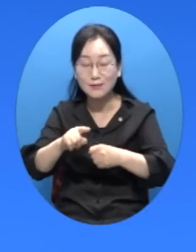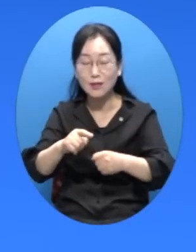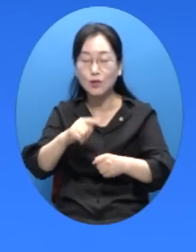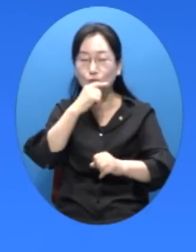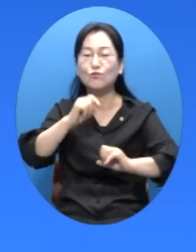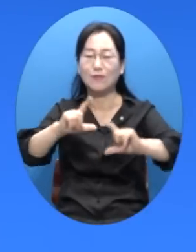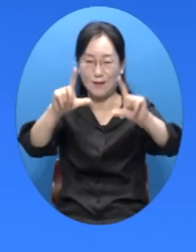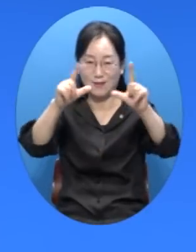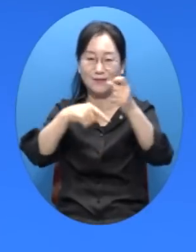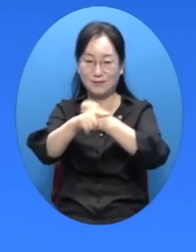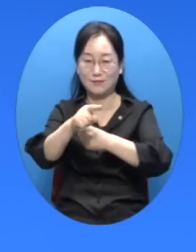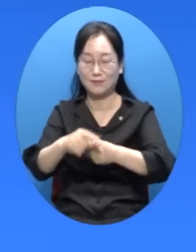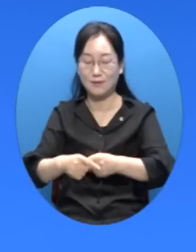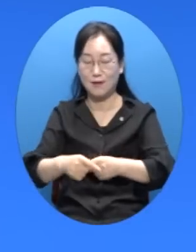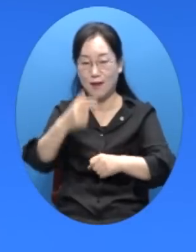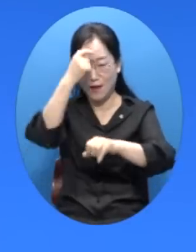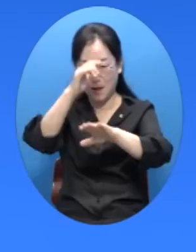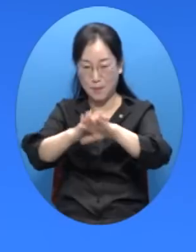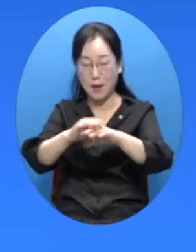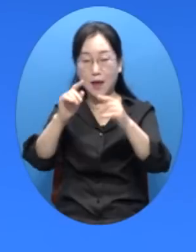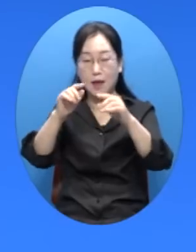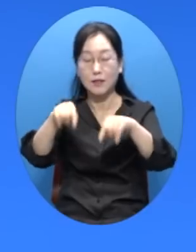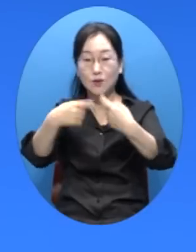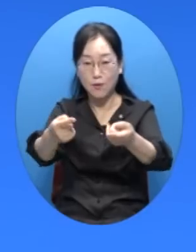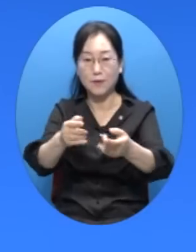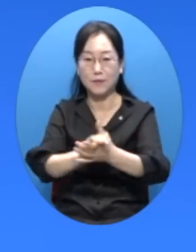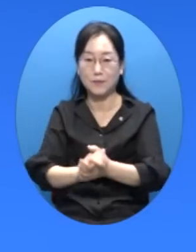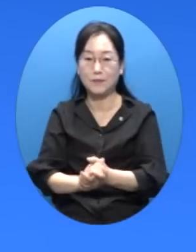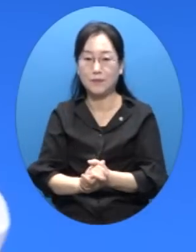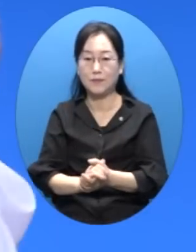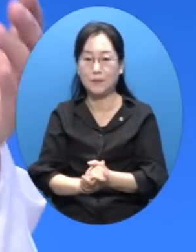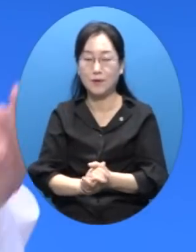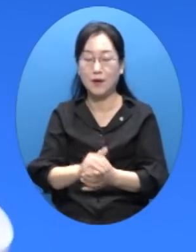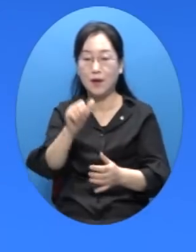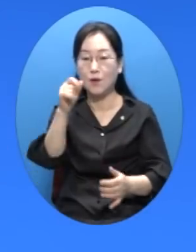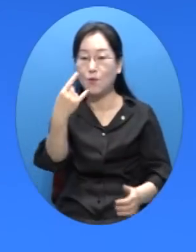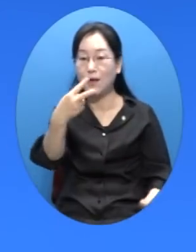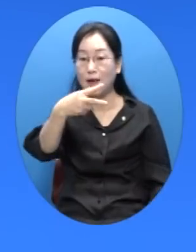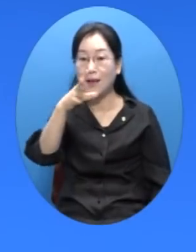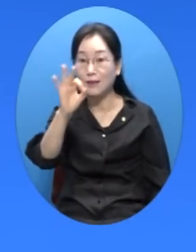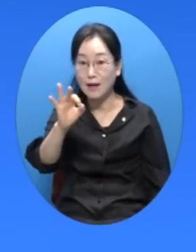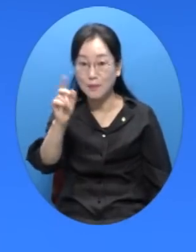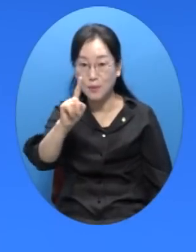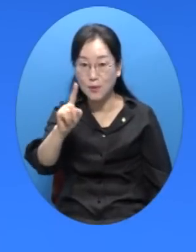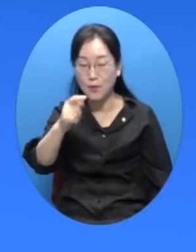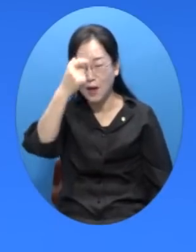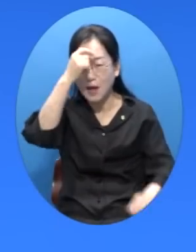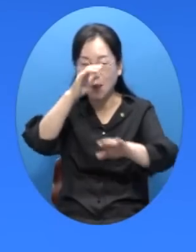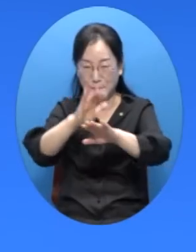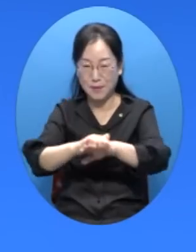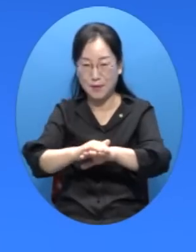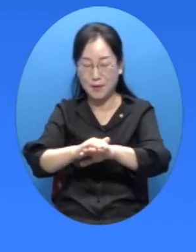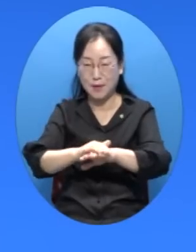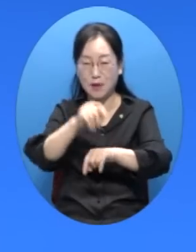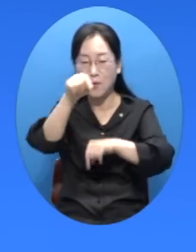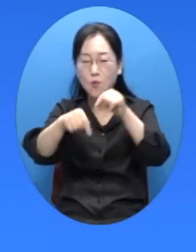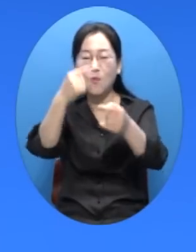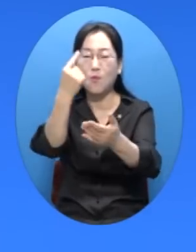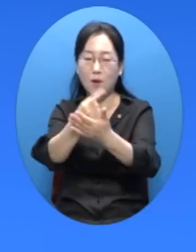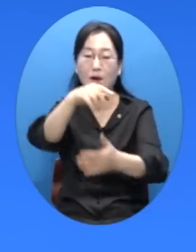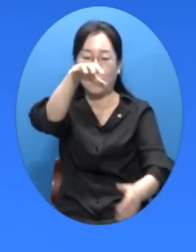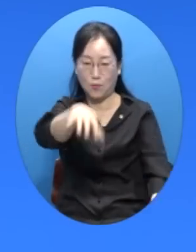날 회당에 들어가셨는데, 그러니까 우리가 주일 날 교회 예배드리러 나온 것과 똑같습니다.